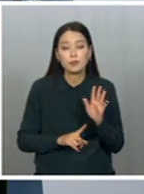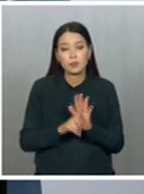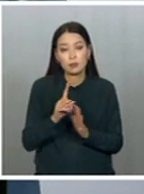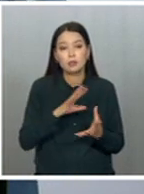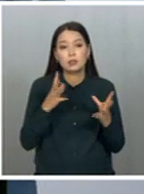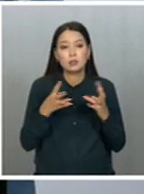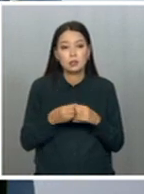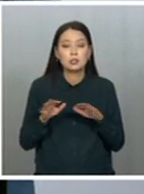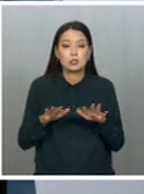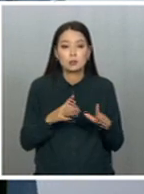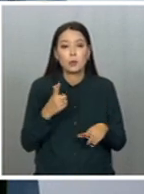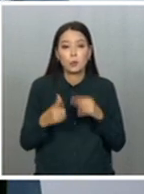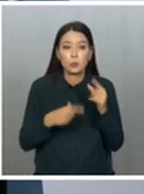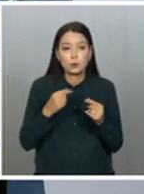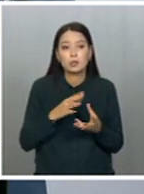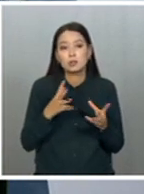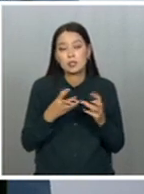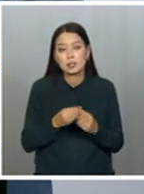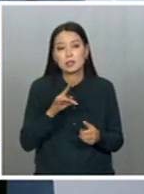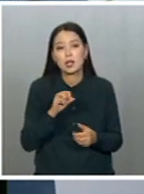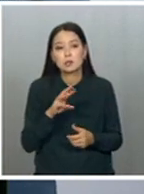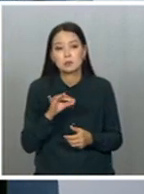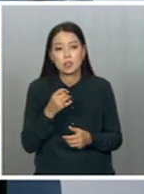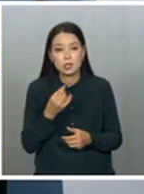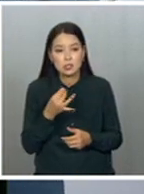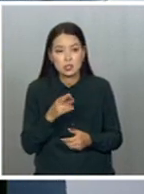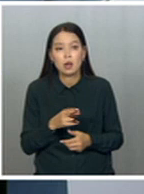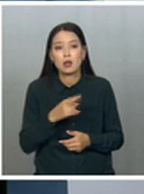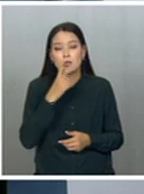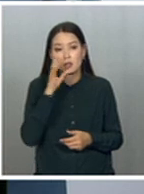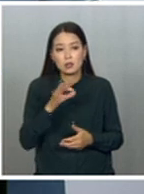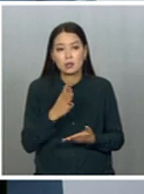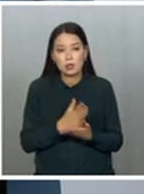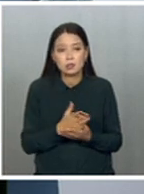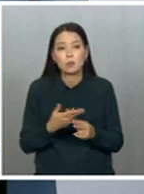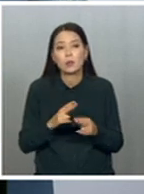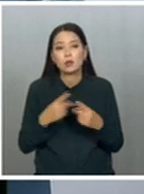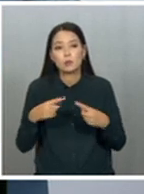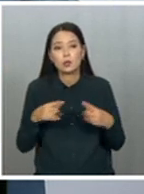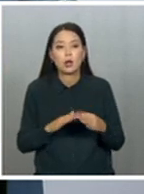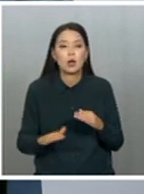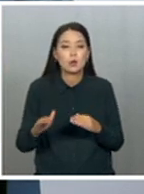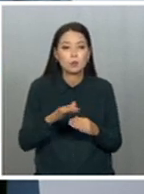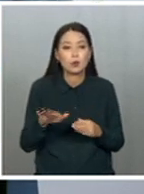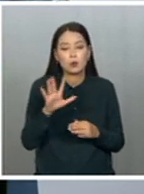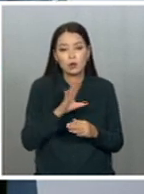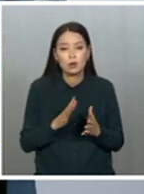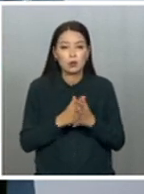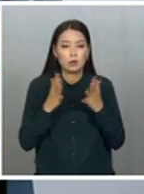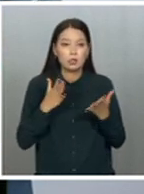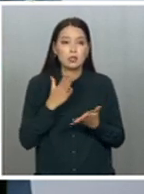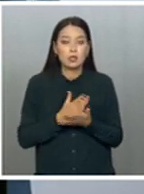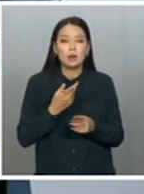ортада өсімдіктердің транспирациясы өте қарқынды жүреді екен. Ал құрғақ аймақтарда транспирация өте төмен жүреді.